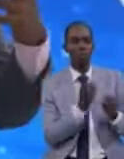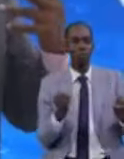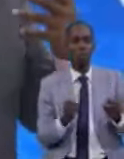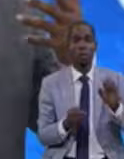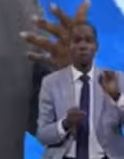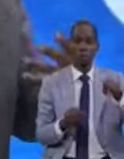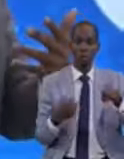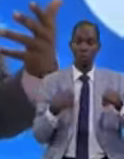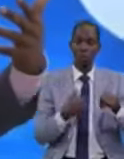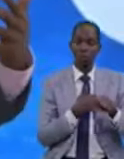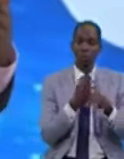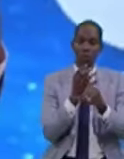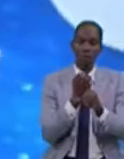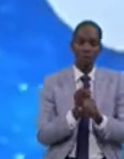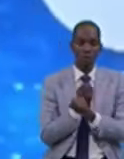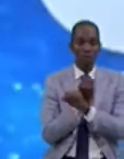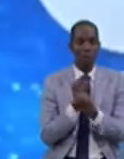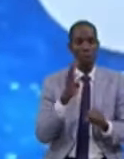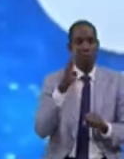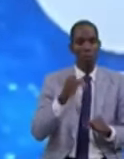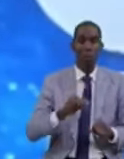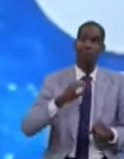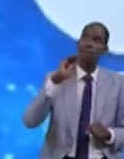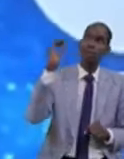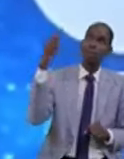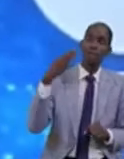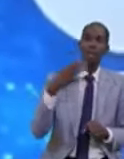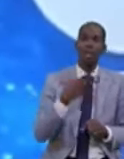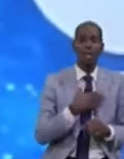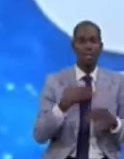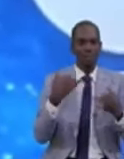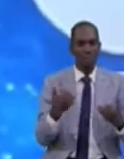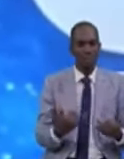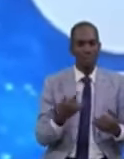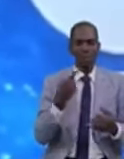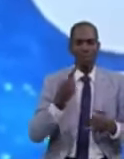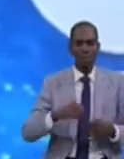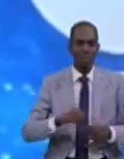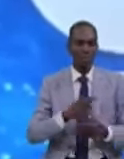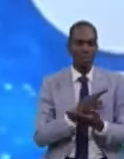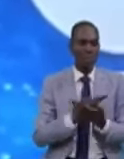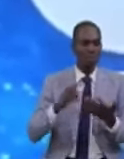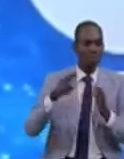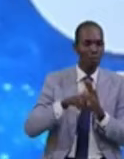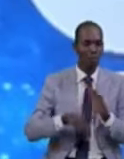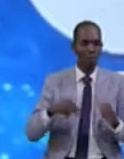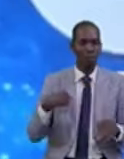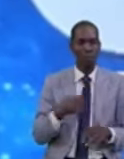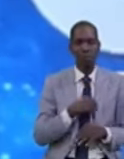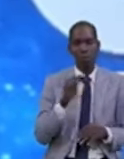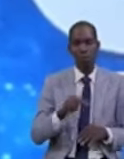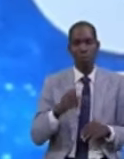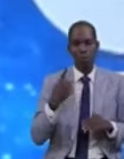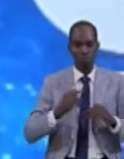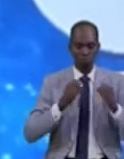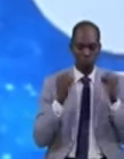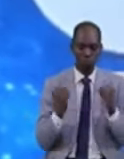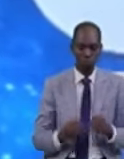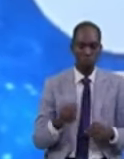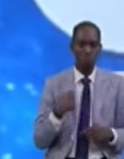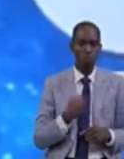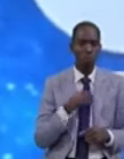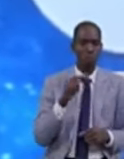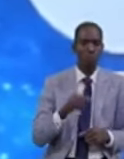et la foi don nous avons besoin la justice dont nous avons besoin la puissance dont nous avons besoin